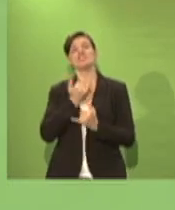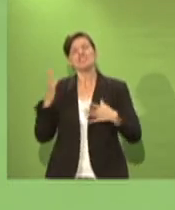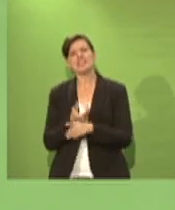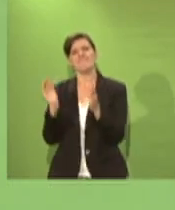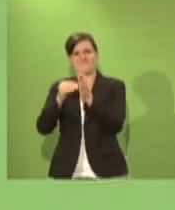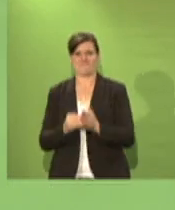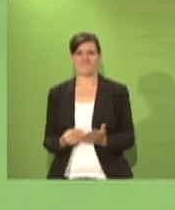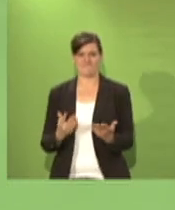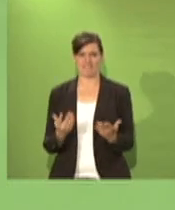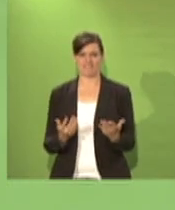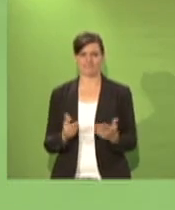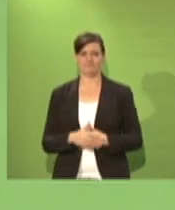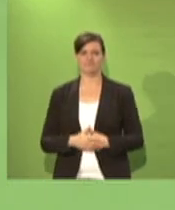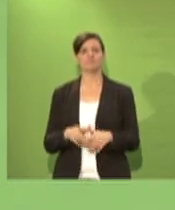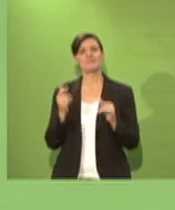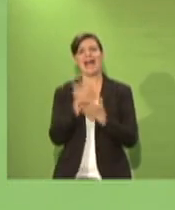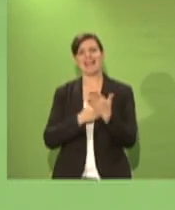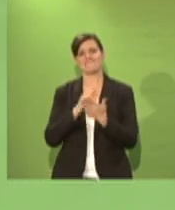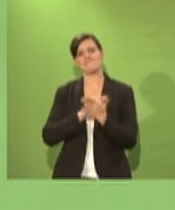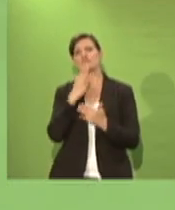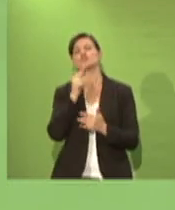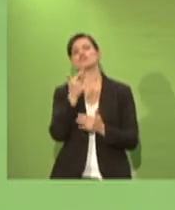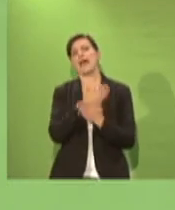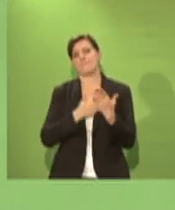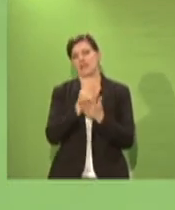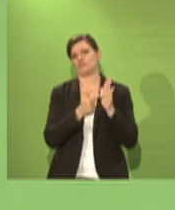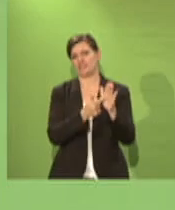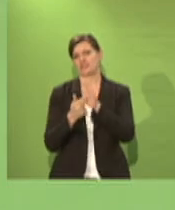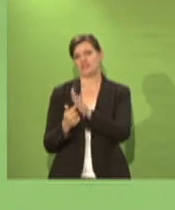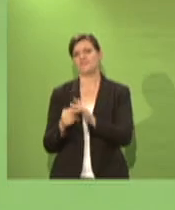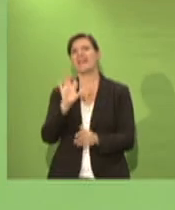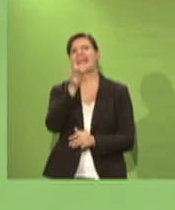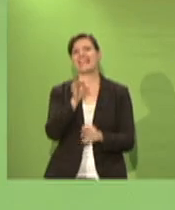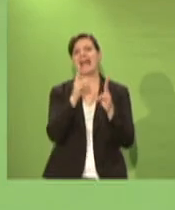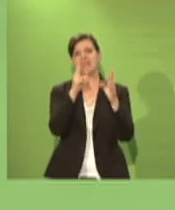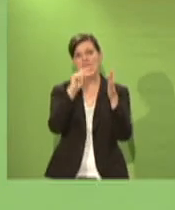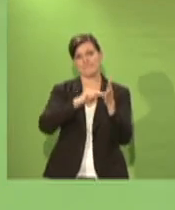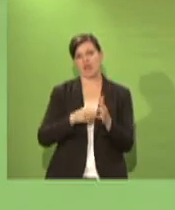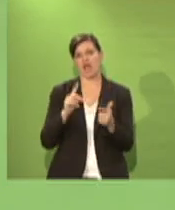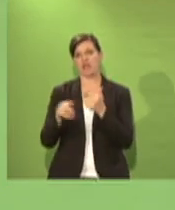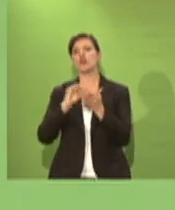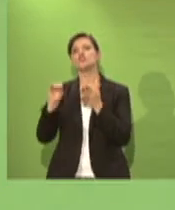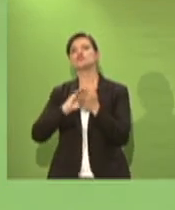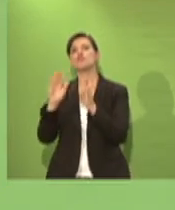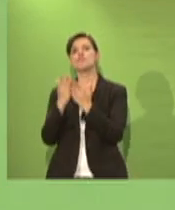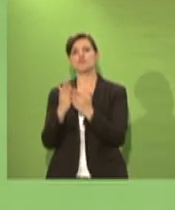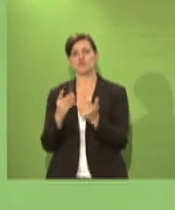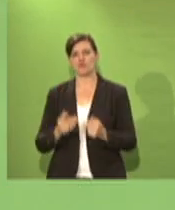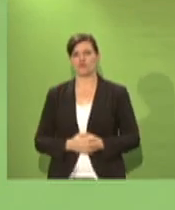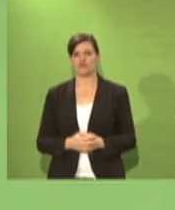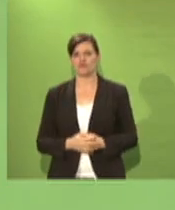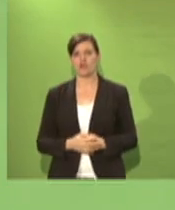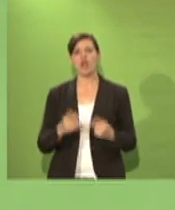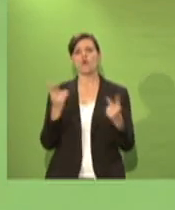wären, um nur mal zwei Beispiele aus dem Schulbereich zu nennen, Kernlehrpläne und Schulbücher gemeint. Oder im